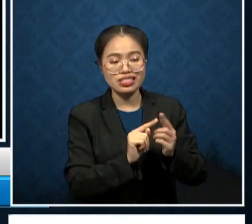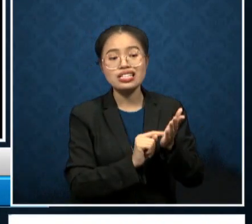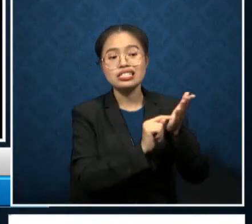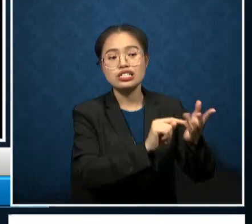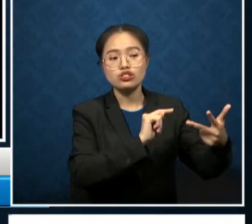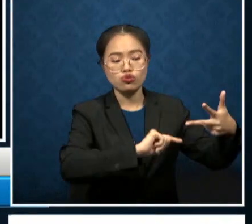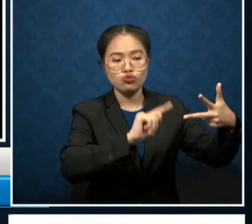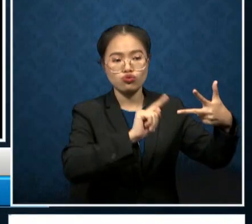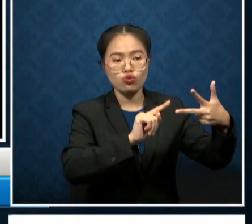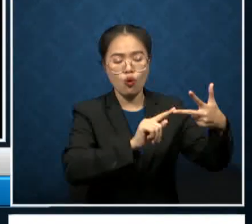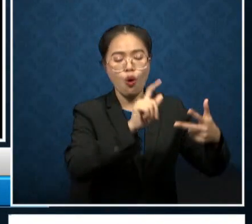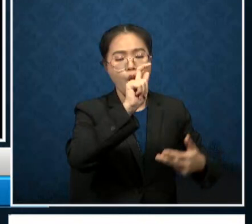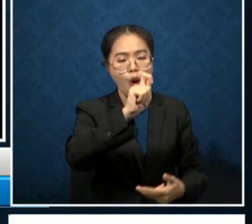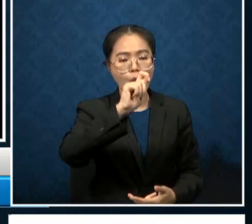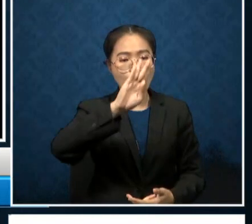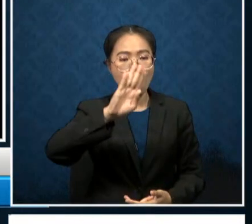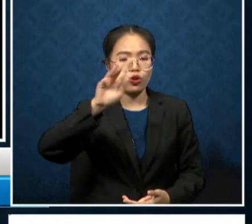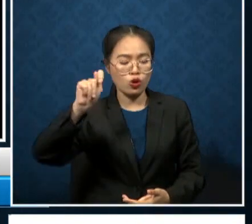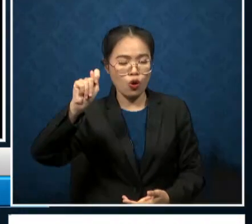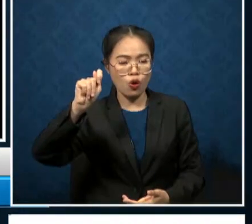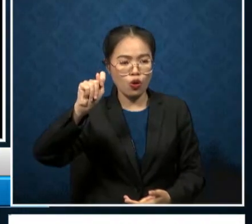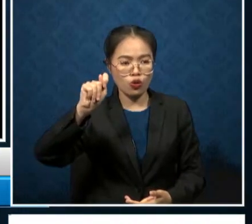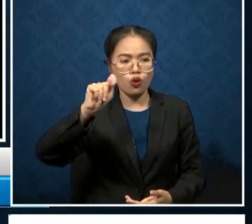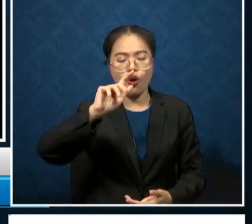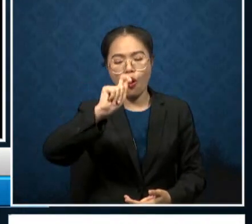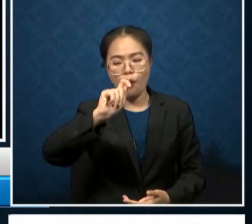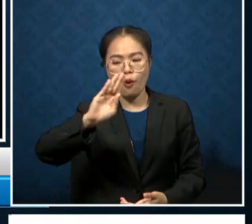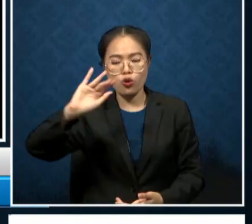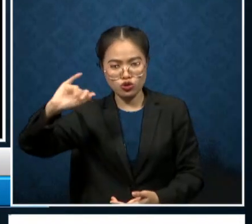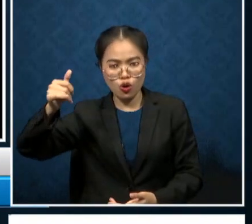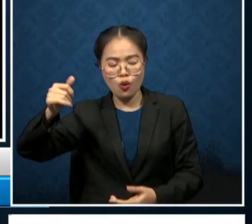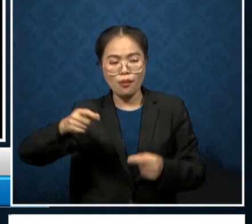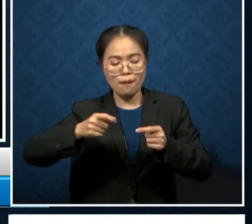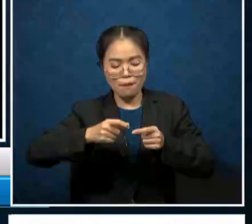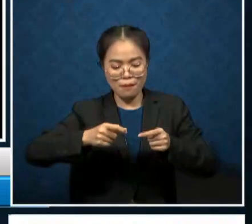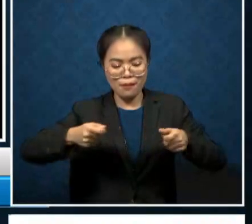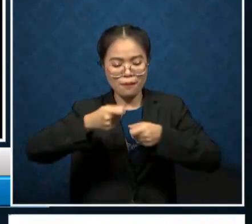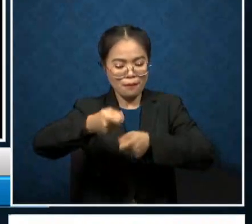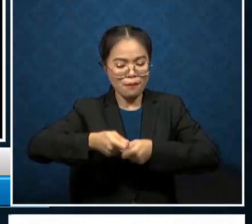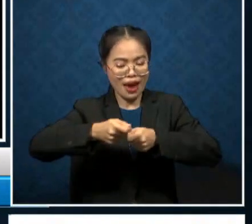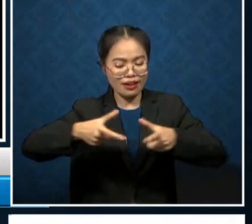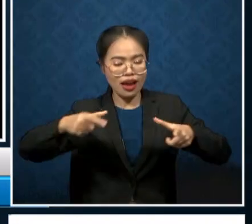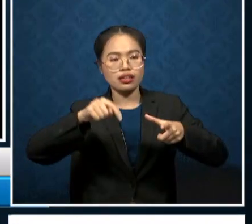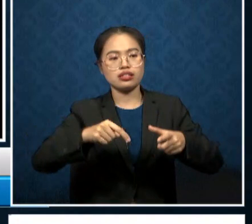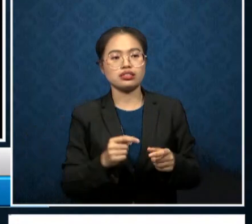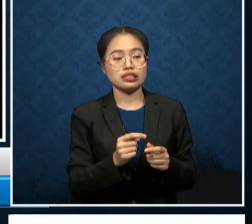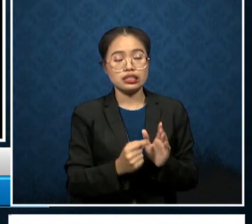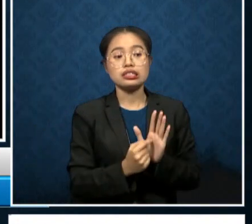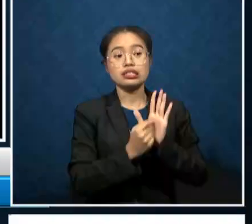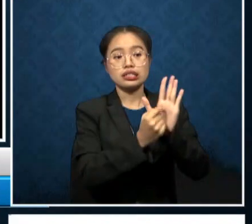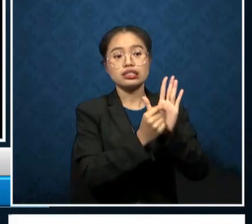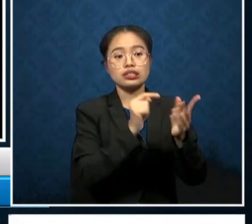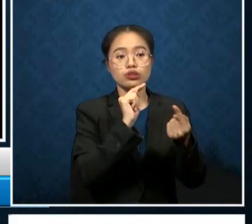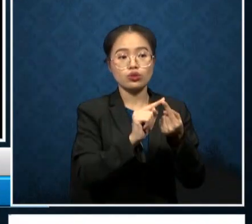แปลงใหญ่เองที่ต้องขับเคลื่อนให้เกิดผลยังไงบ้างสร้ายถัดไปเลยครับที่จะนำเสนอก็คือระดับนโยบายรัฐบาลสำคัญระดับ